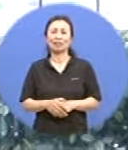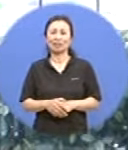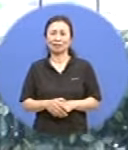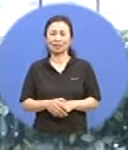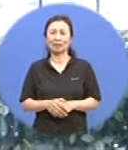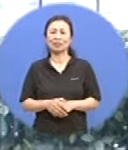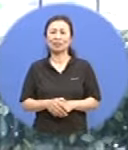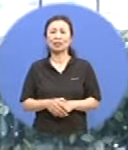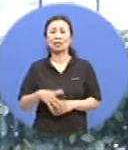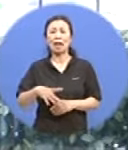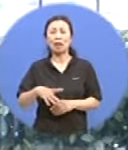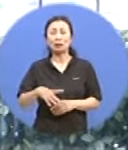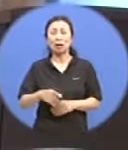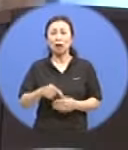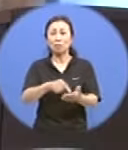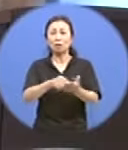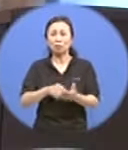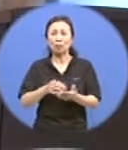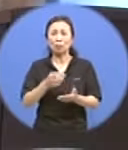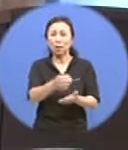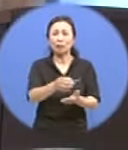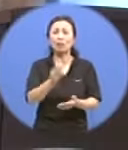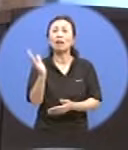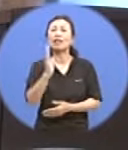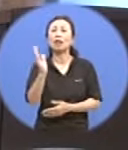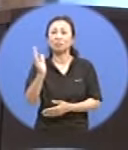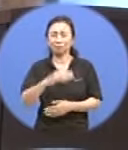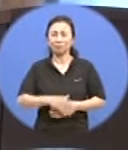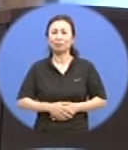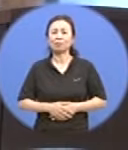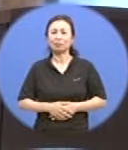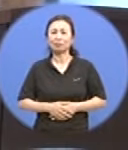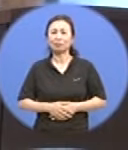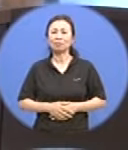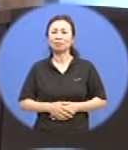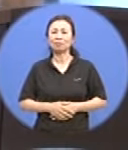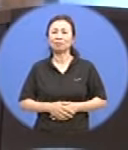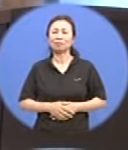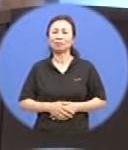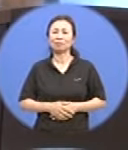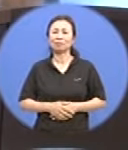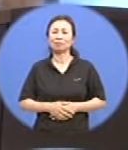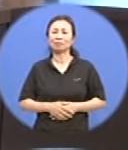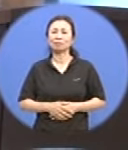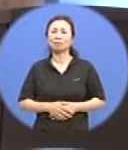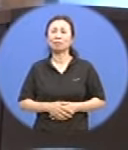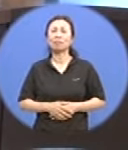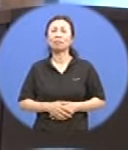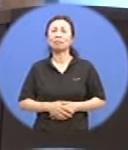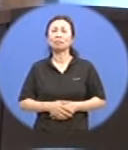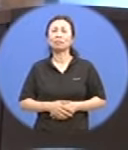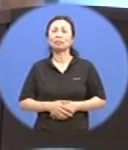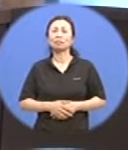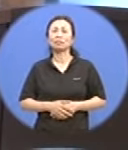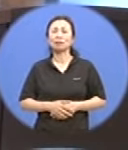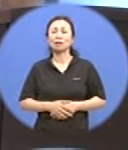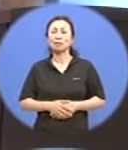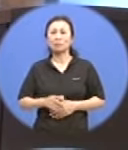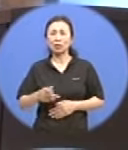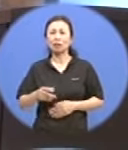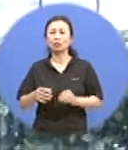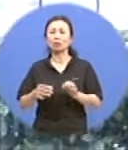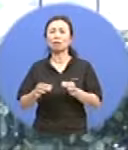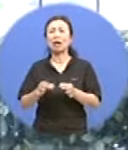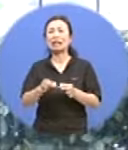は決まってないんですね。それからさらにそれを支える、これはもう金融なんですけ